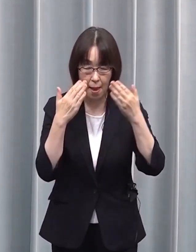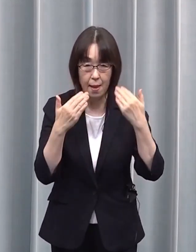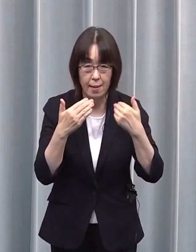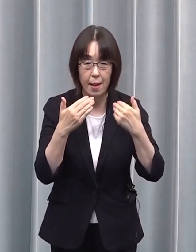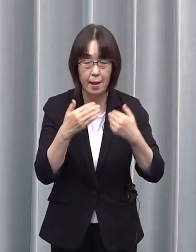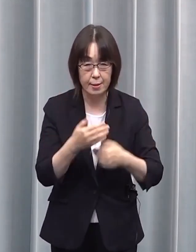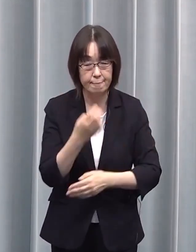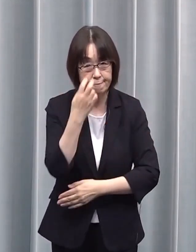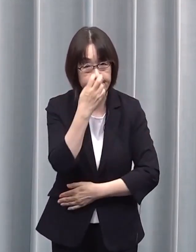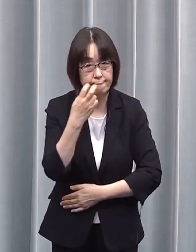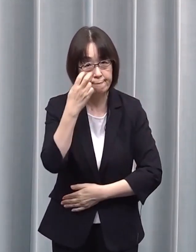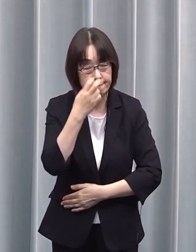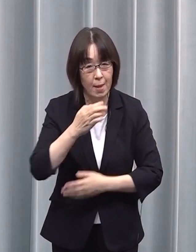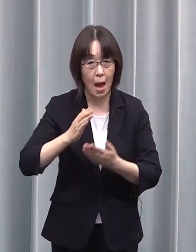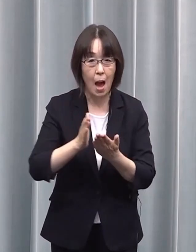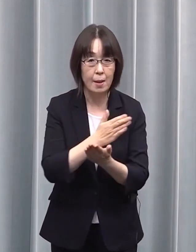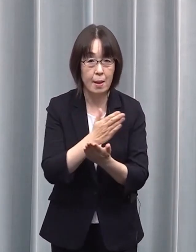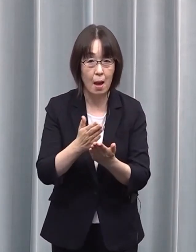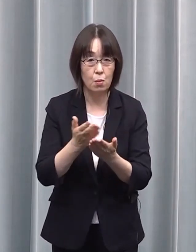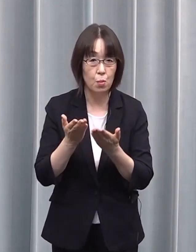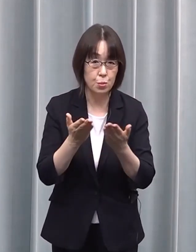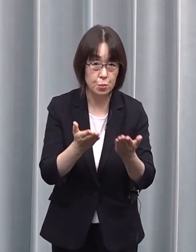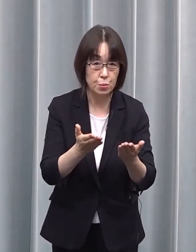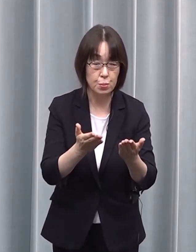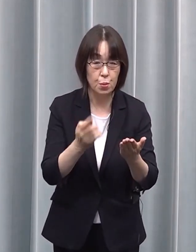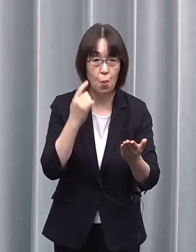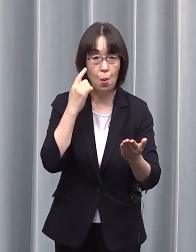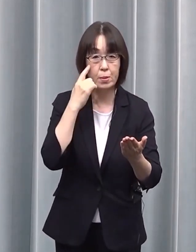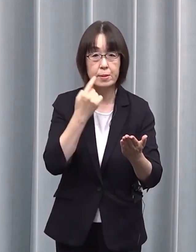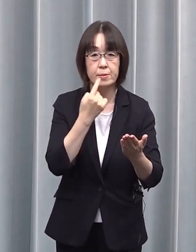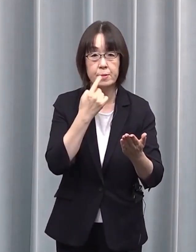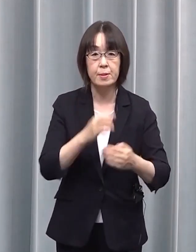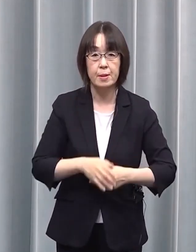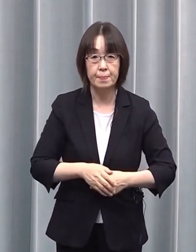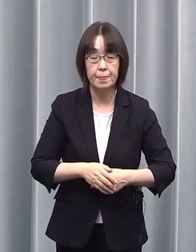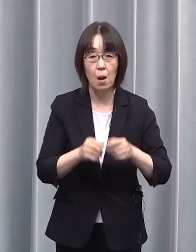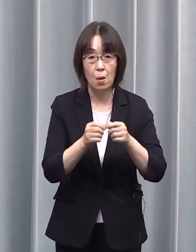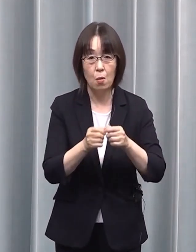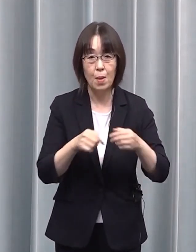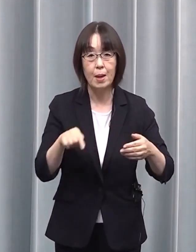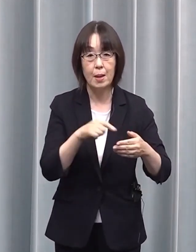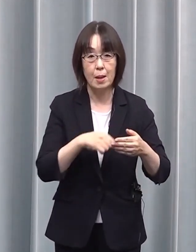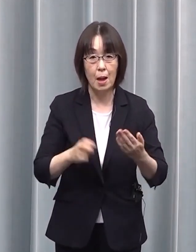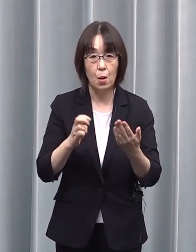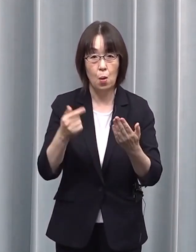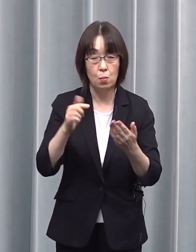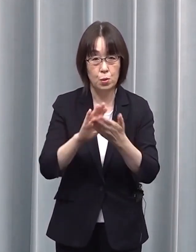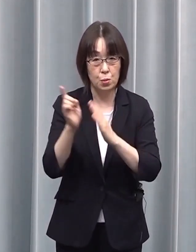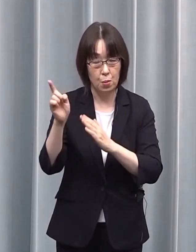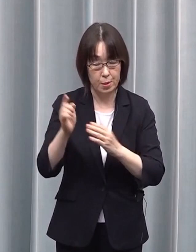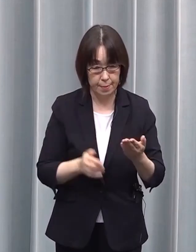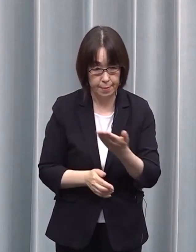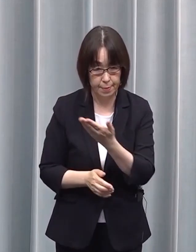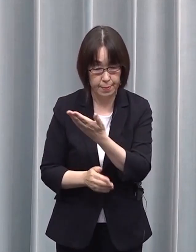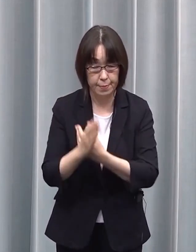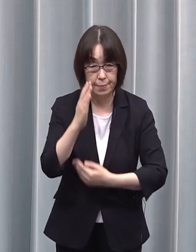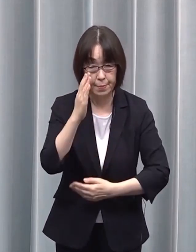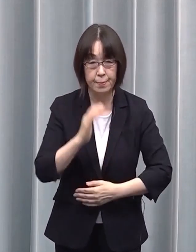勘案して判断していくものと認識していますが、詳細に関しましては法務省にお尋ねをいただきたいと思います